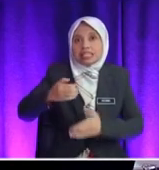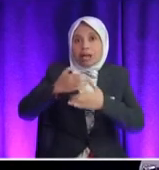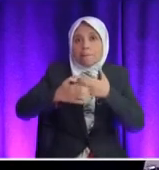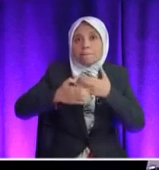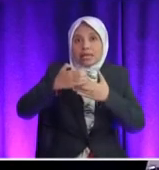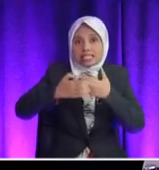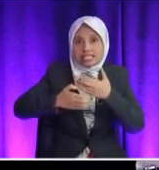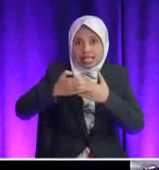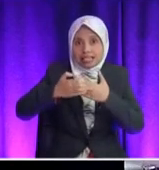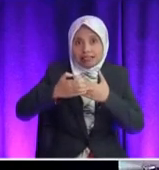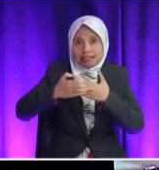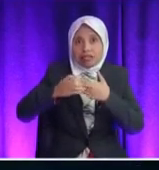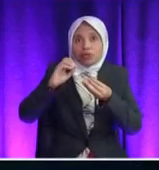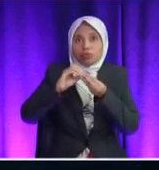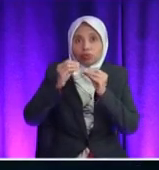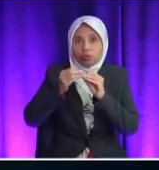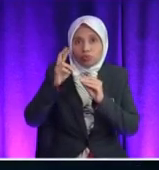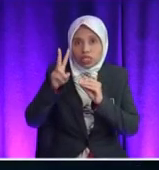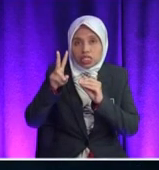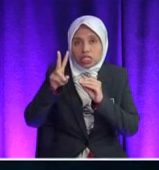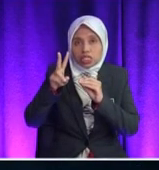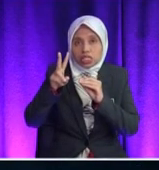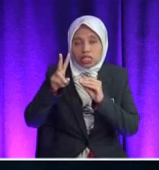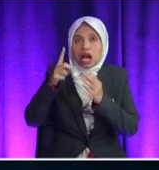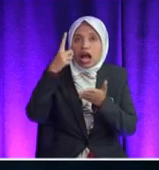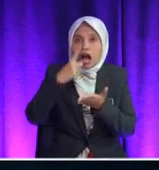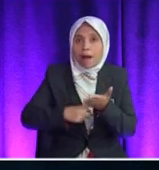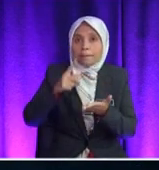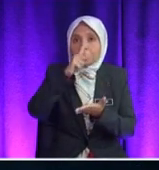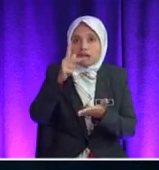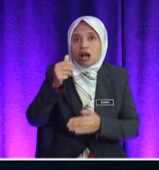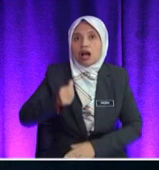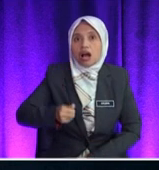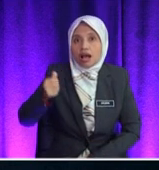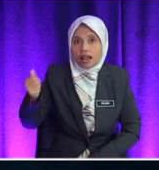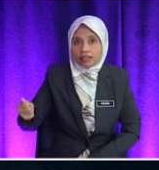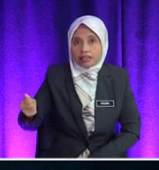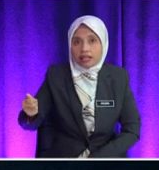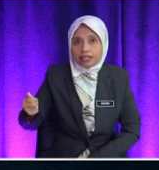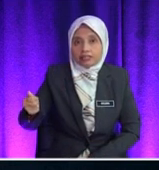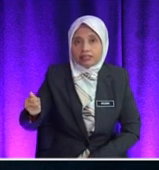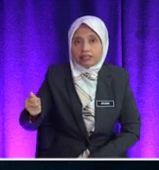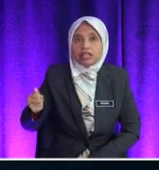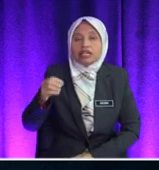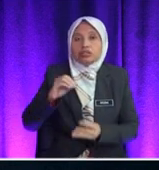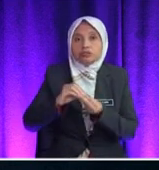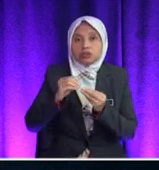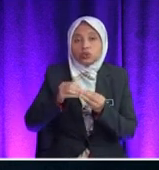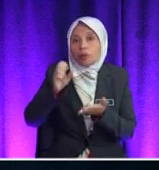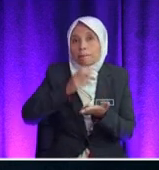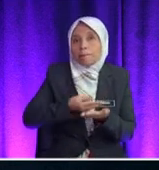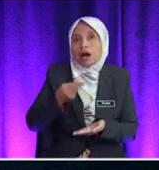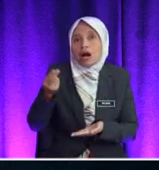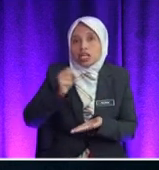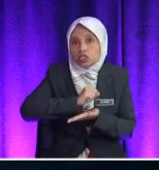apanya pikirkan kemungkinan kedua kita akan belajar peta dengan Apakah alat-alat and cute basah dan ketiga bahan cucian